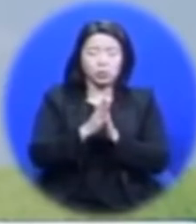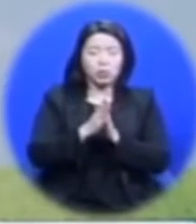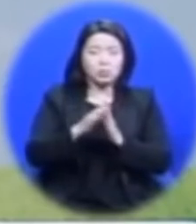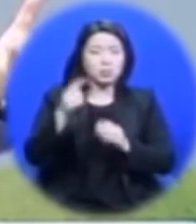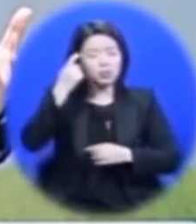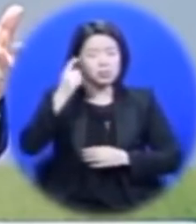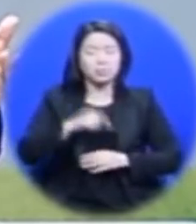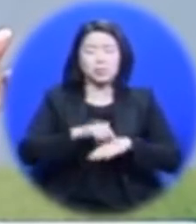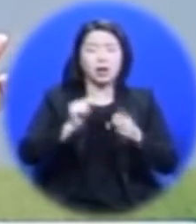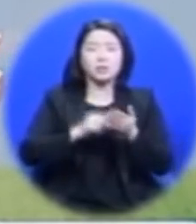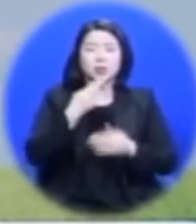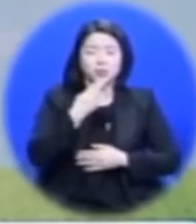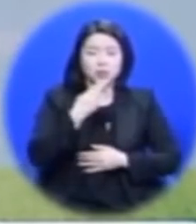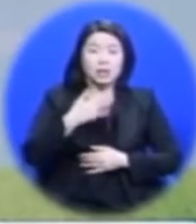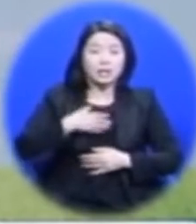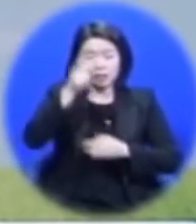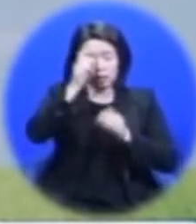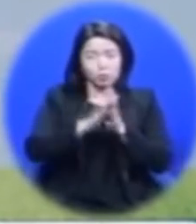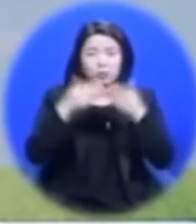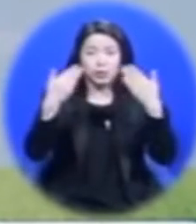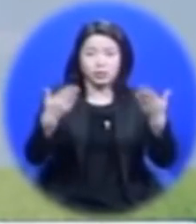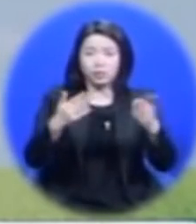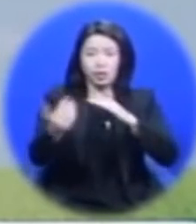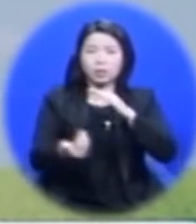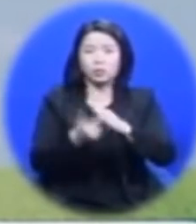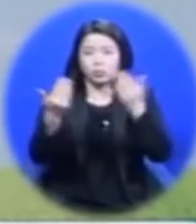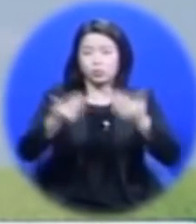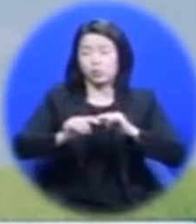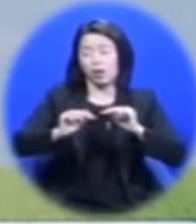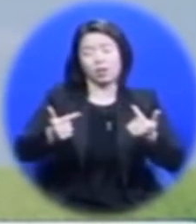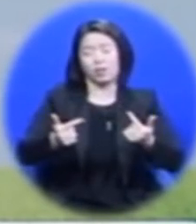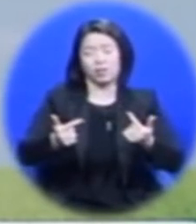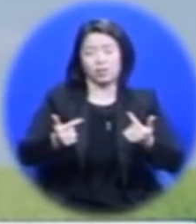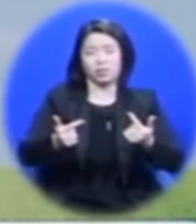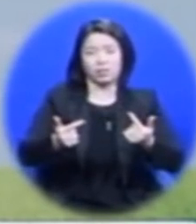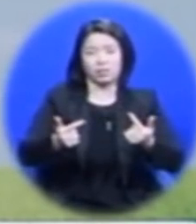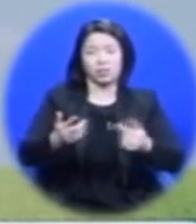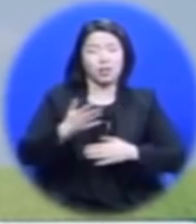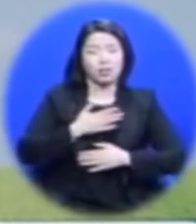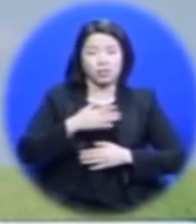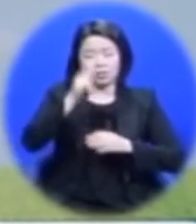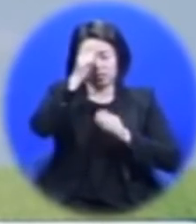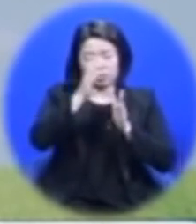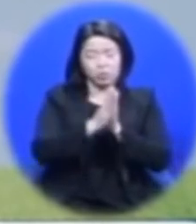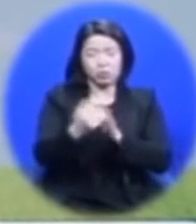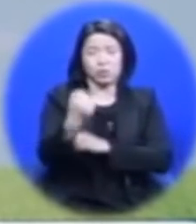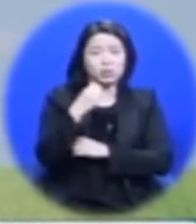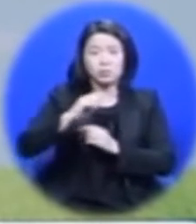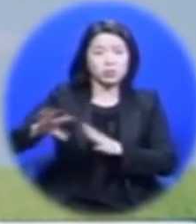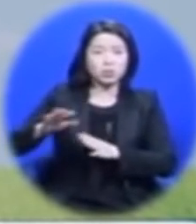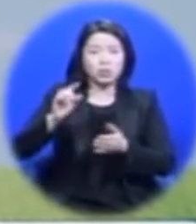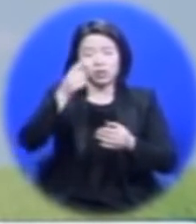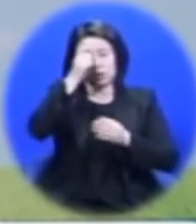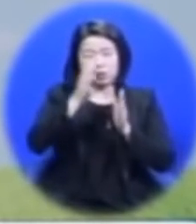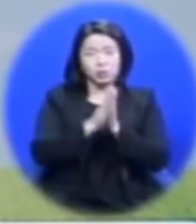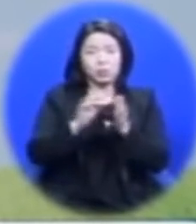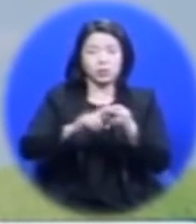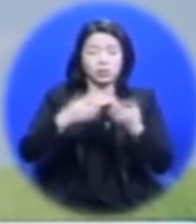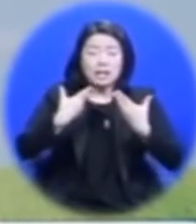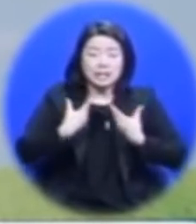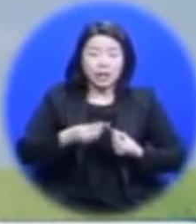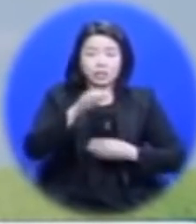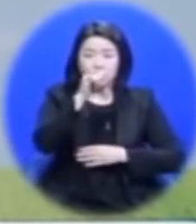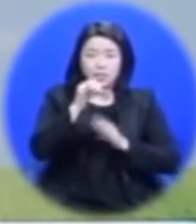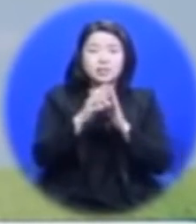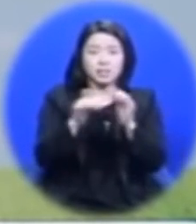난 기도했었는데 이루어주시지 않으신 걸 뭐. 기도에 대한 힘 잃어버렸고 기도에 대해서 좌절이 있으신